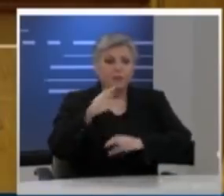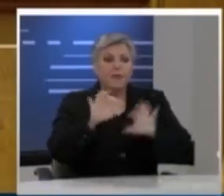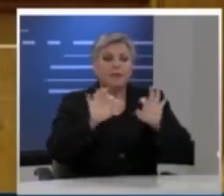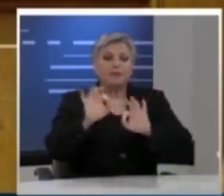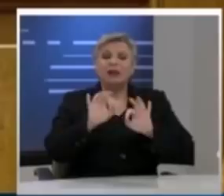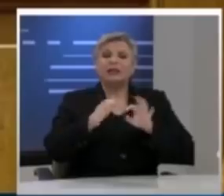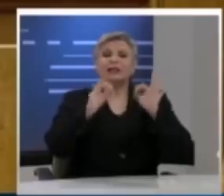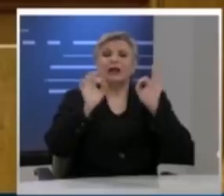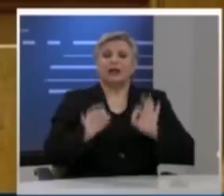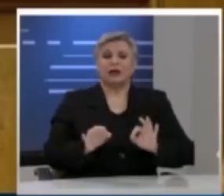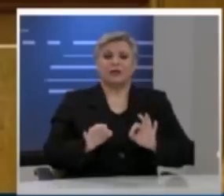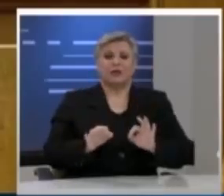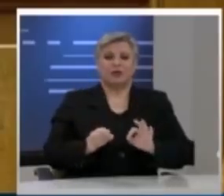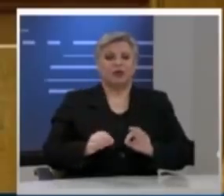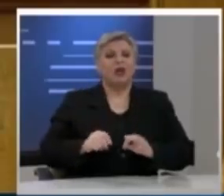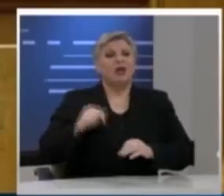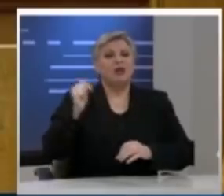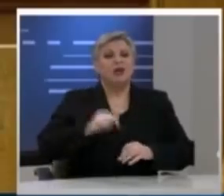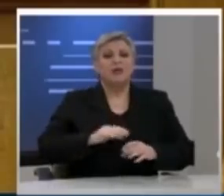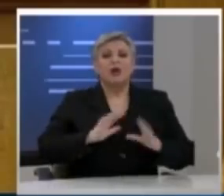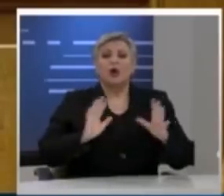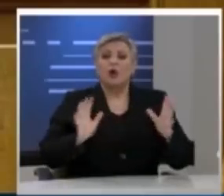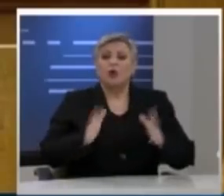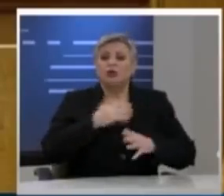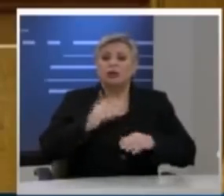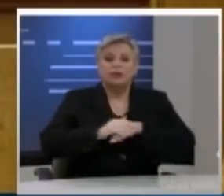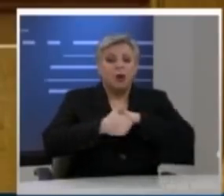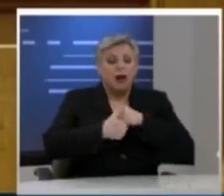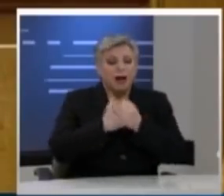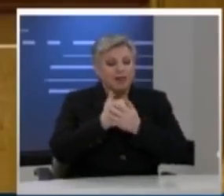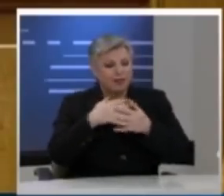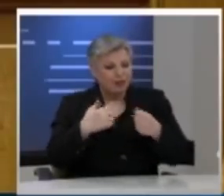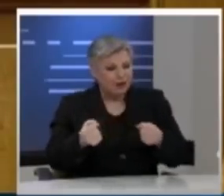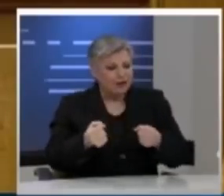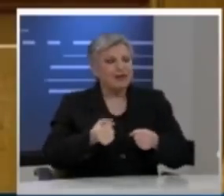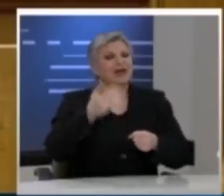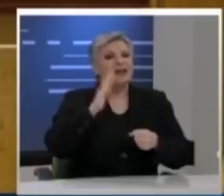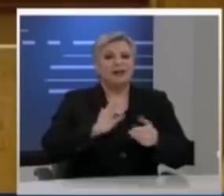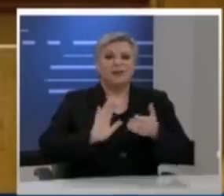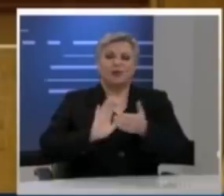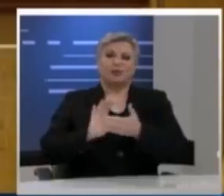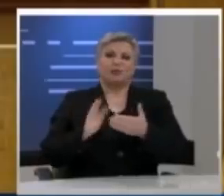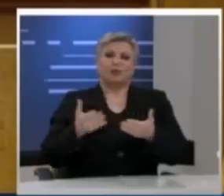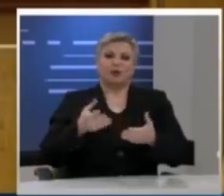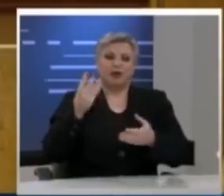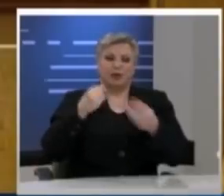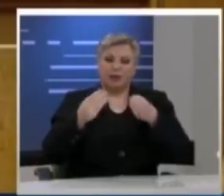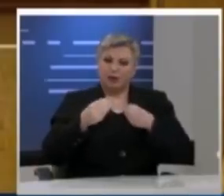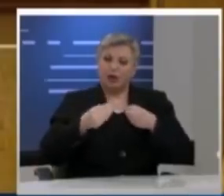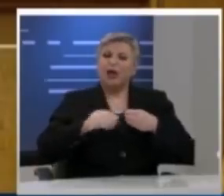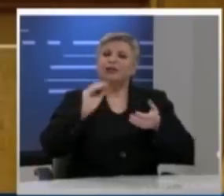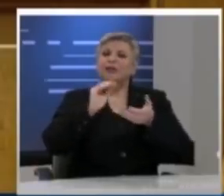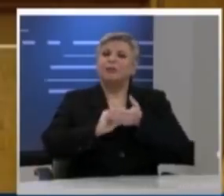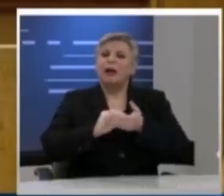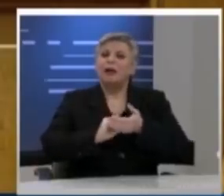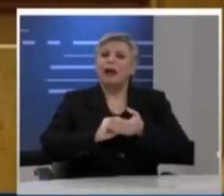καλλιεργεί δίνει η ώθηση στις κλήσεις στα ενδιαφέροντά τους προωθεί την πρωτοβουλία και την εφευρετικότητά